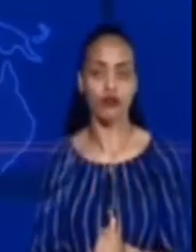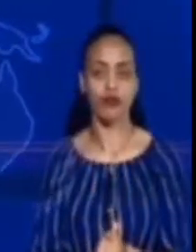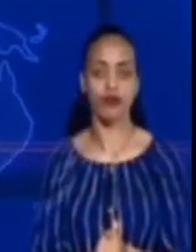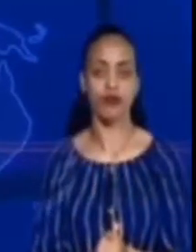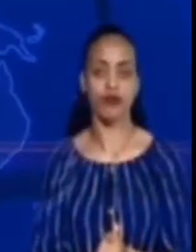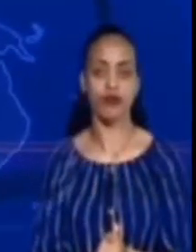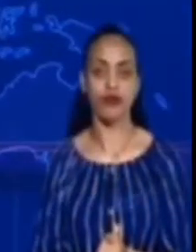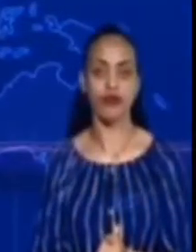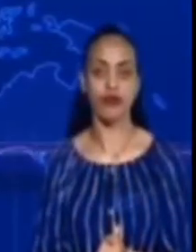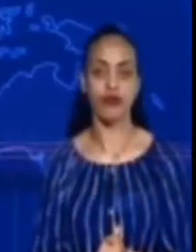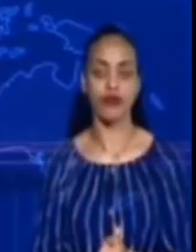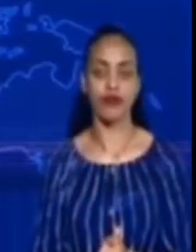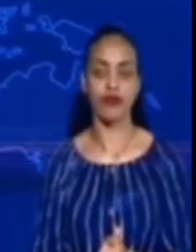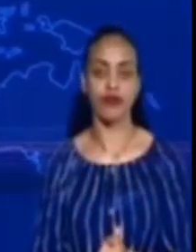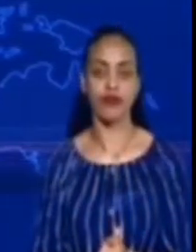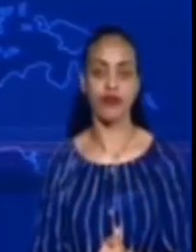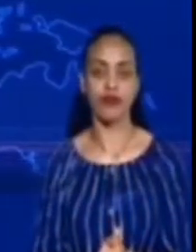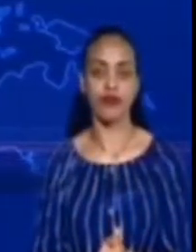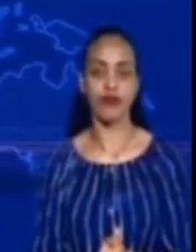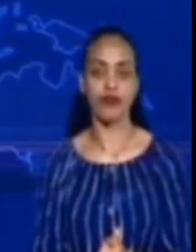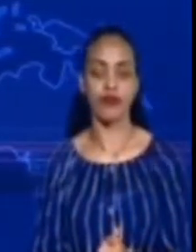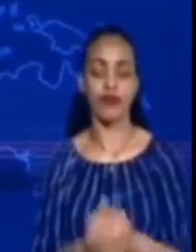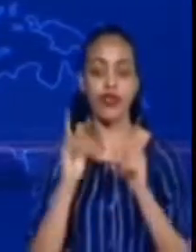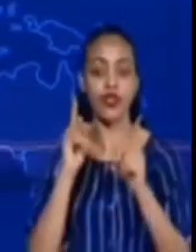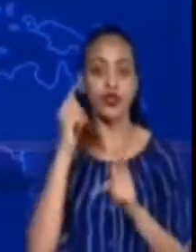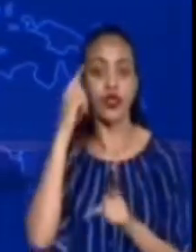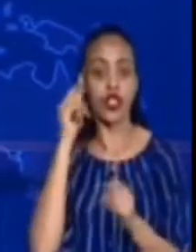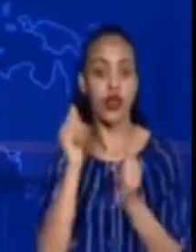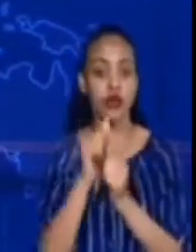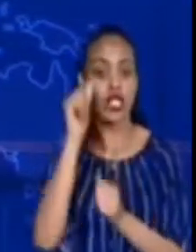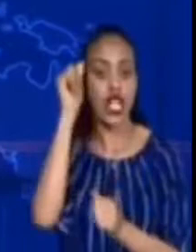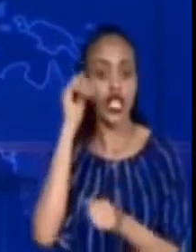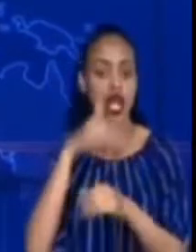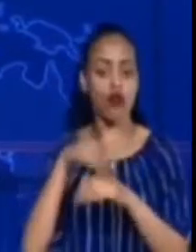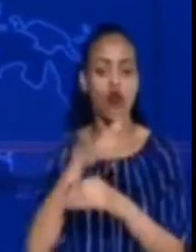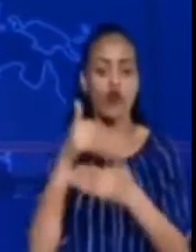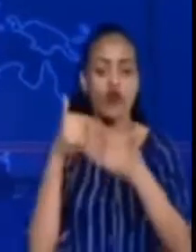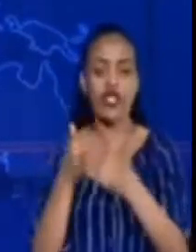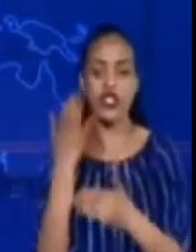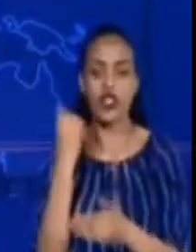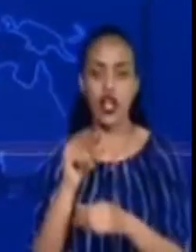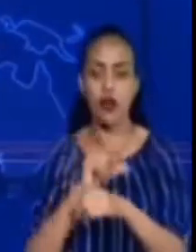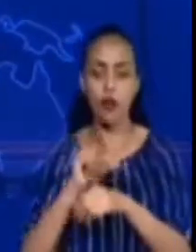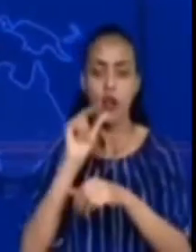ምንም ክፉ አንድ ቀን ቃል ወጥቶት አያውቅም